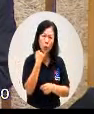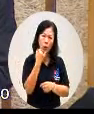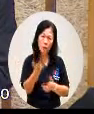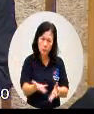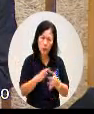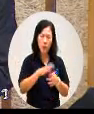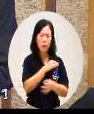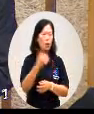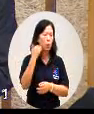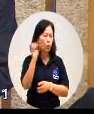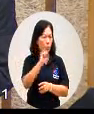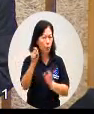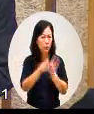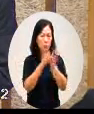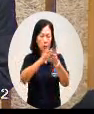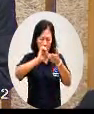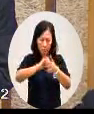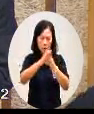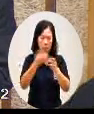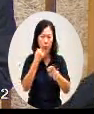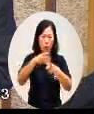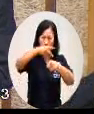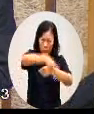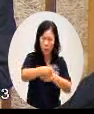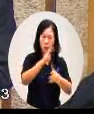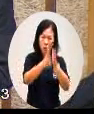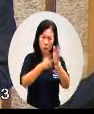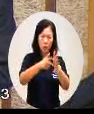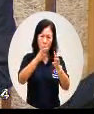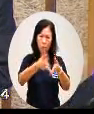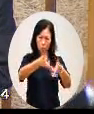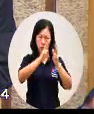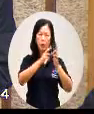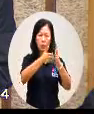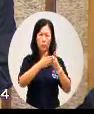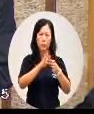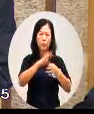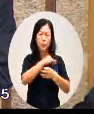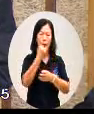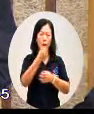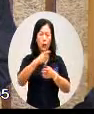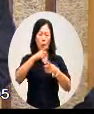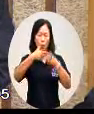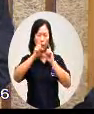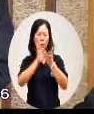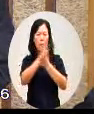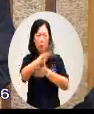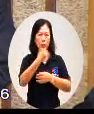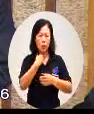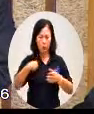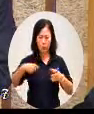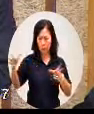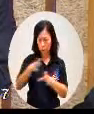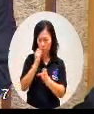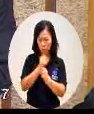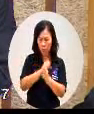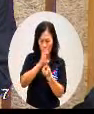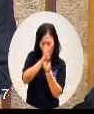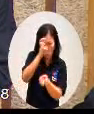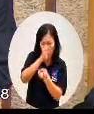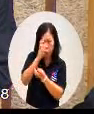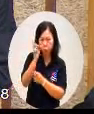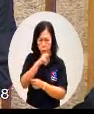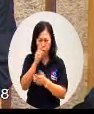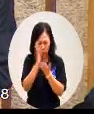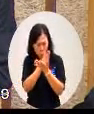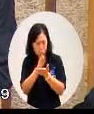是要穿越过这个铁路桥。就是那天回来之后，我们同事有在详细评估。那这一点我们会再把这些